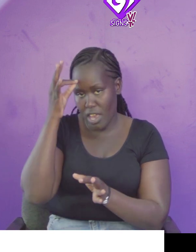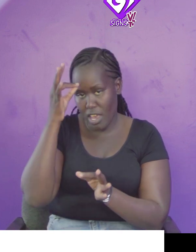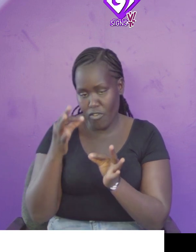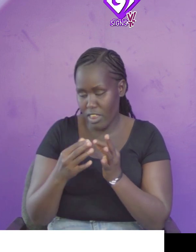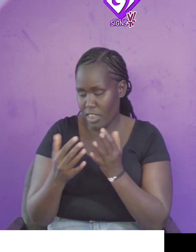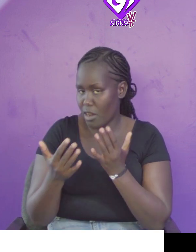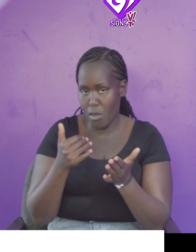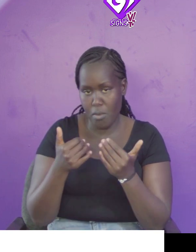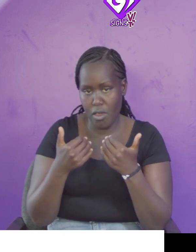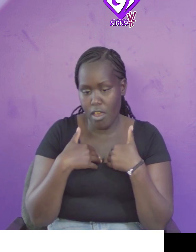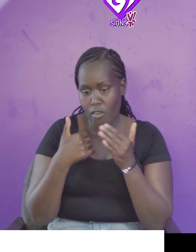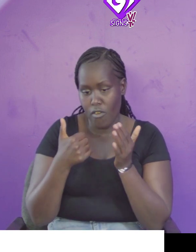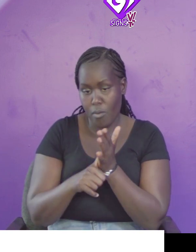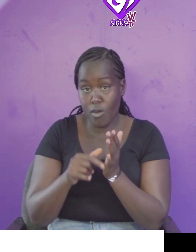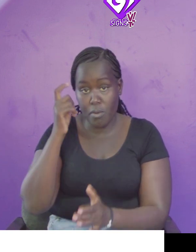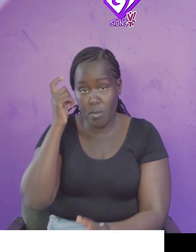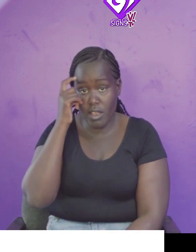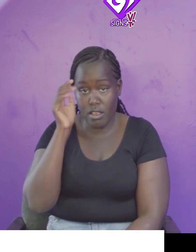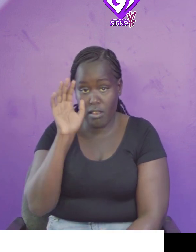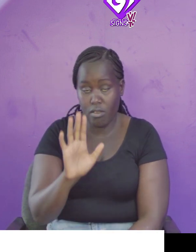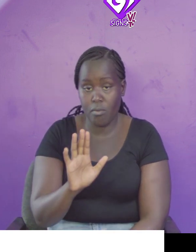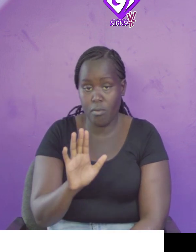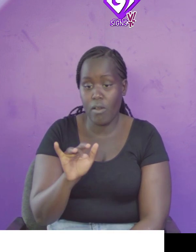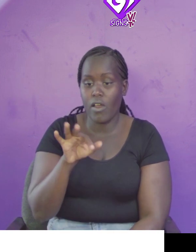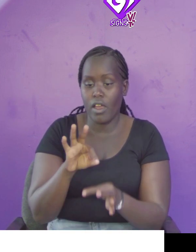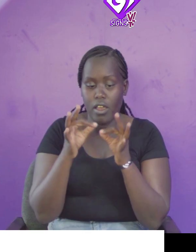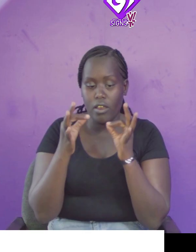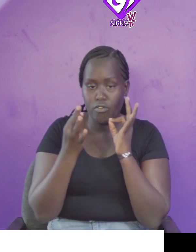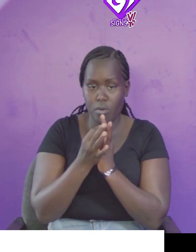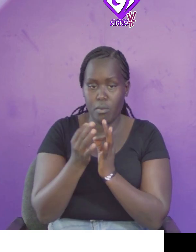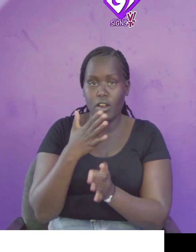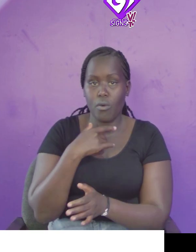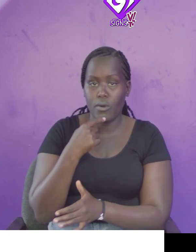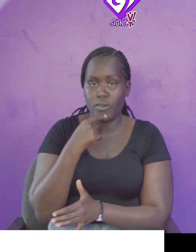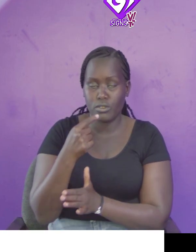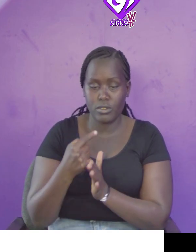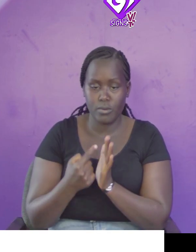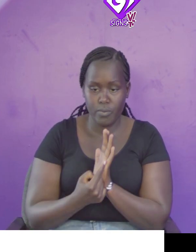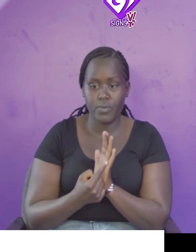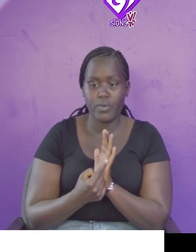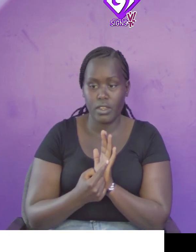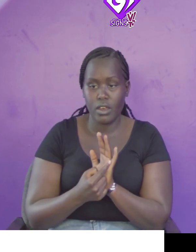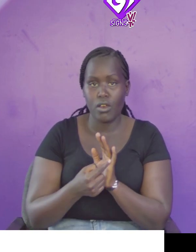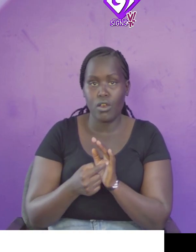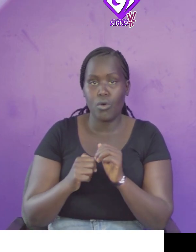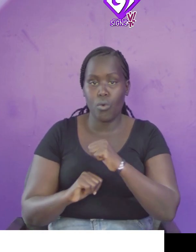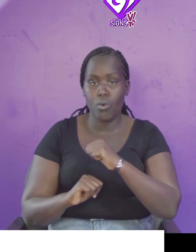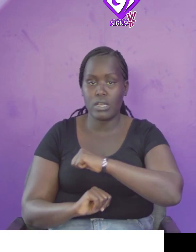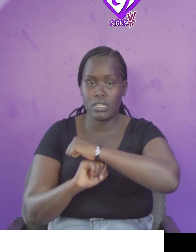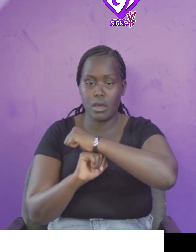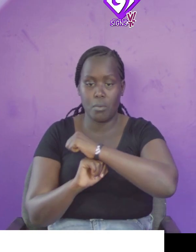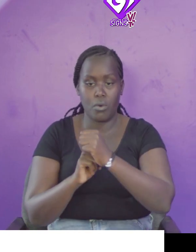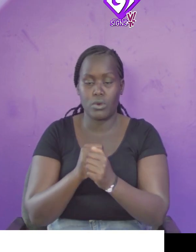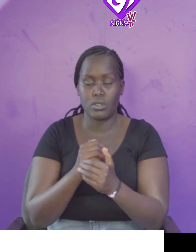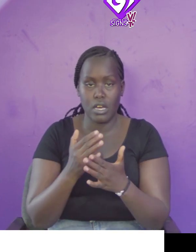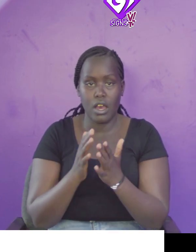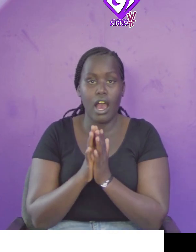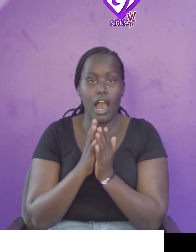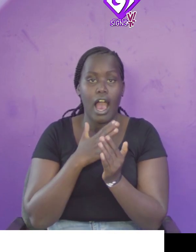shida katika fikra zako. Kwa hivyo katika familia tunataka kusema kwamba hebu tuwaunge mkono wale wenzetu ambao